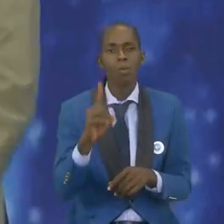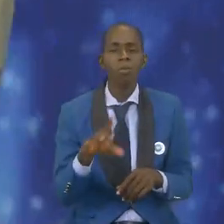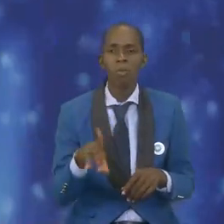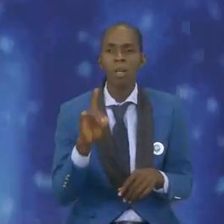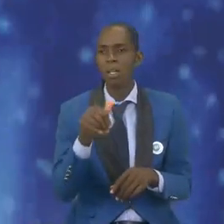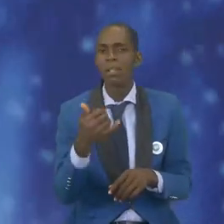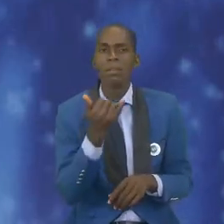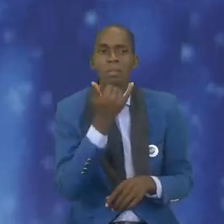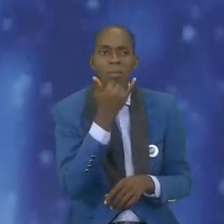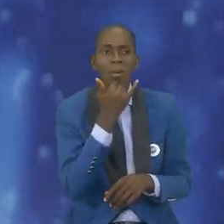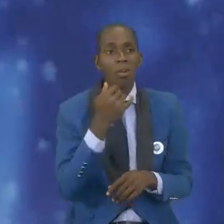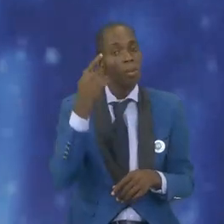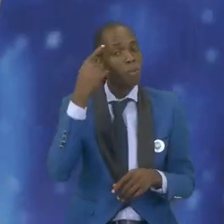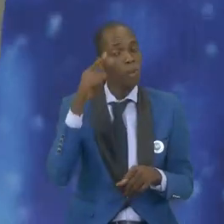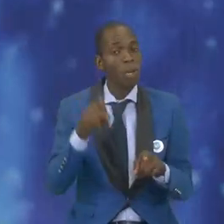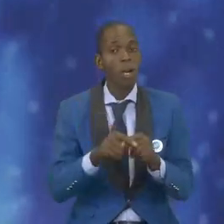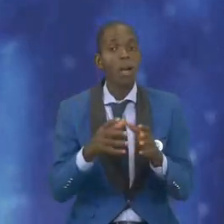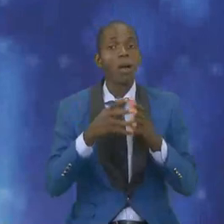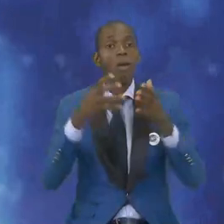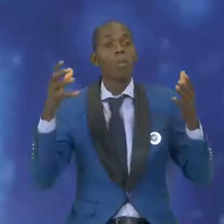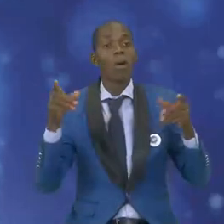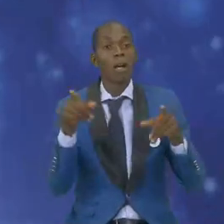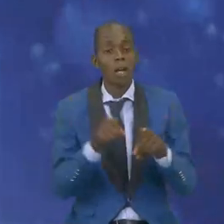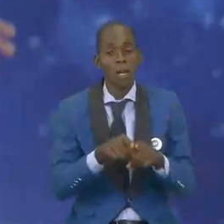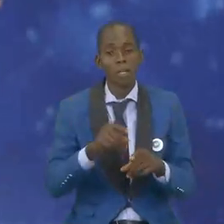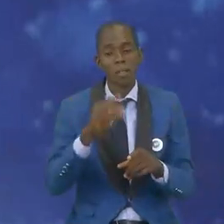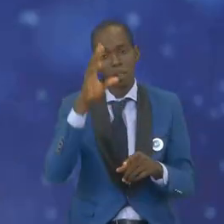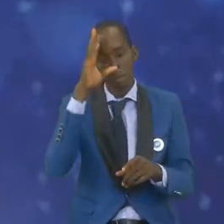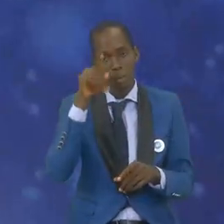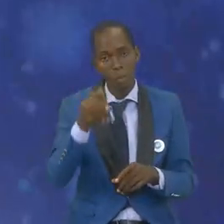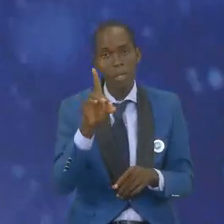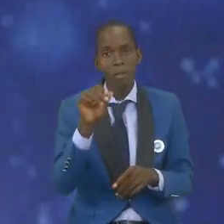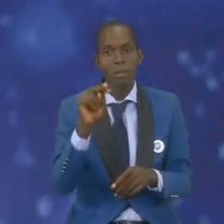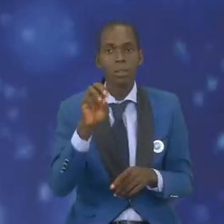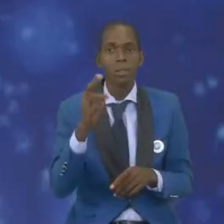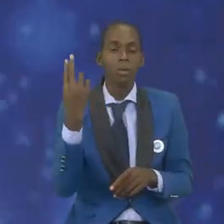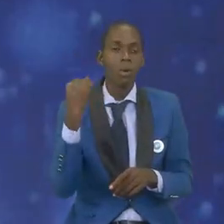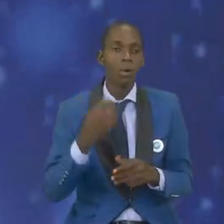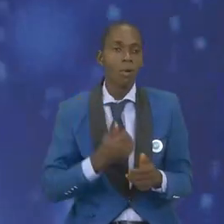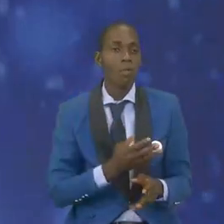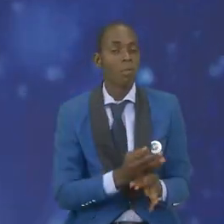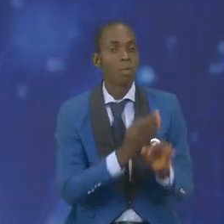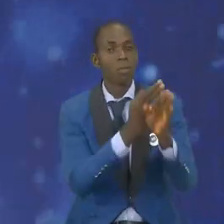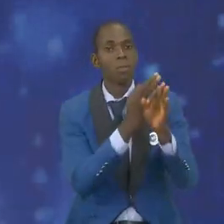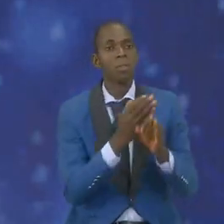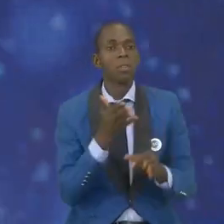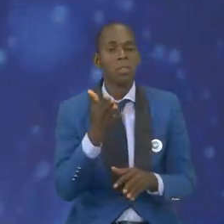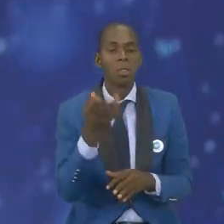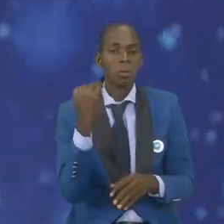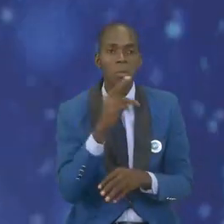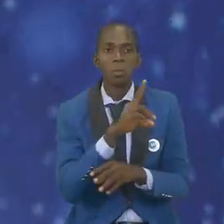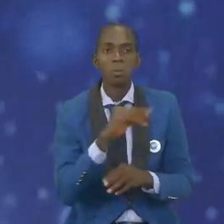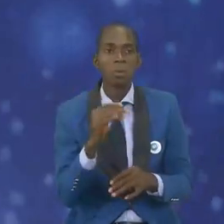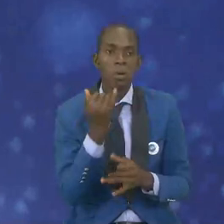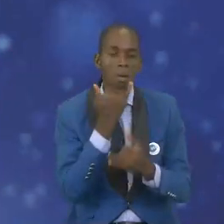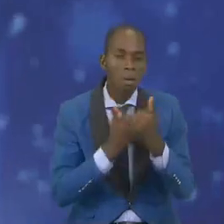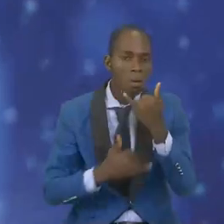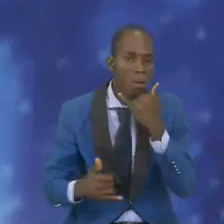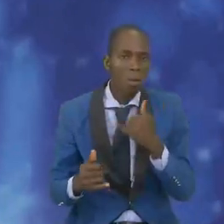trouver aucune occasion, ni aucune chose à reprendre, parce qu'il était fidèle et qu'on n'apercevait chez lui